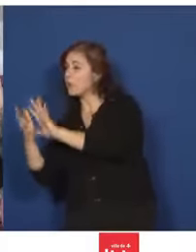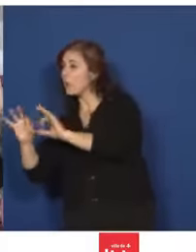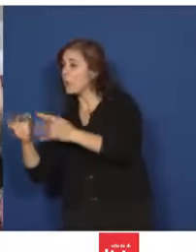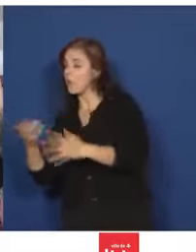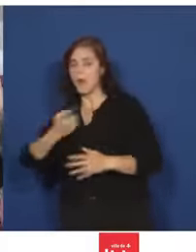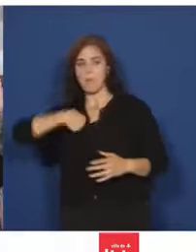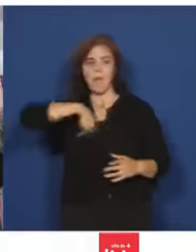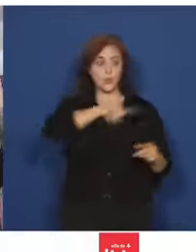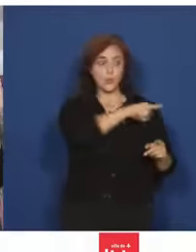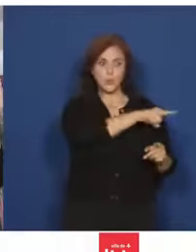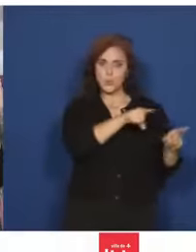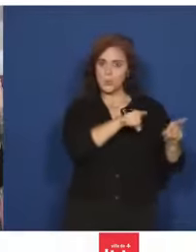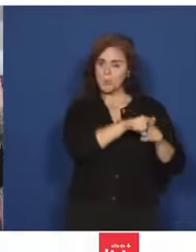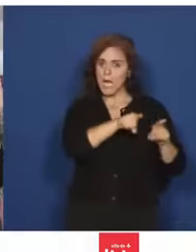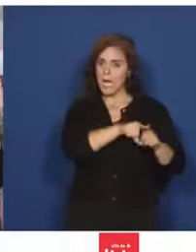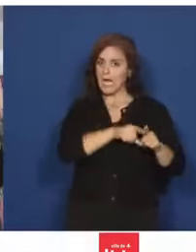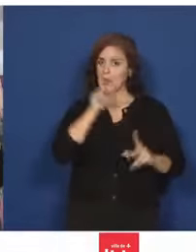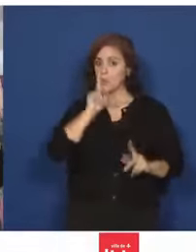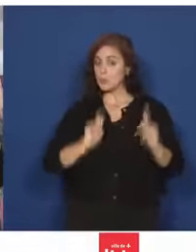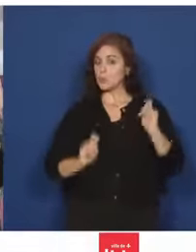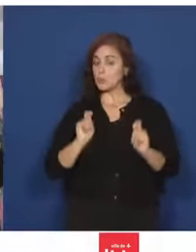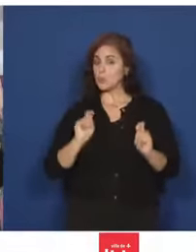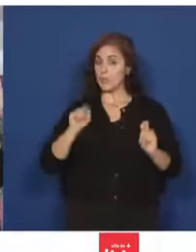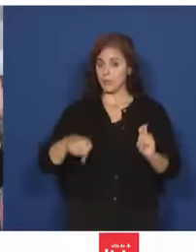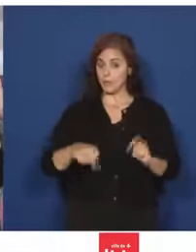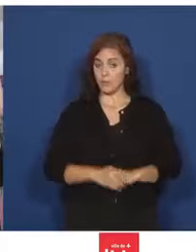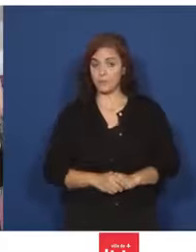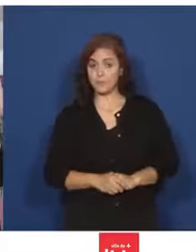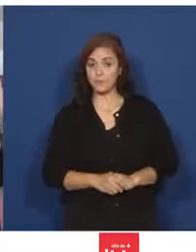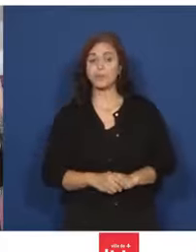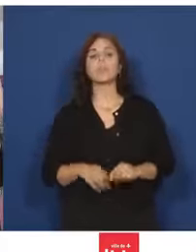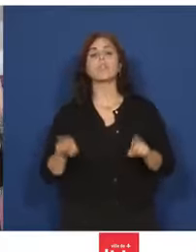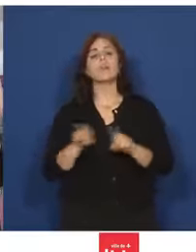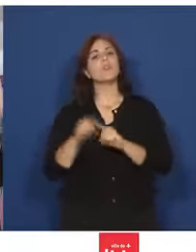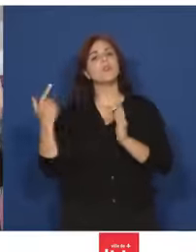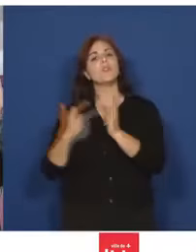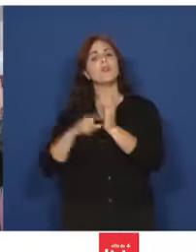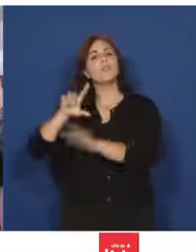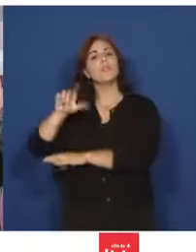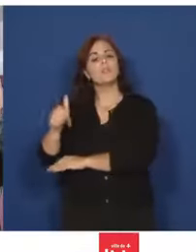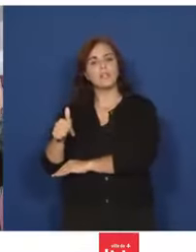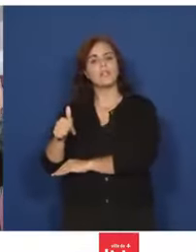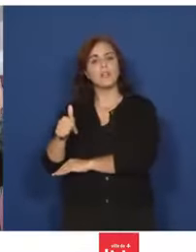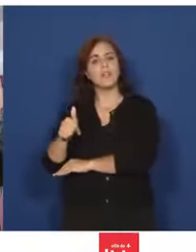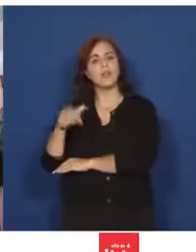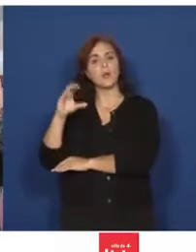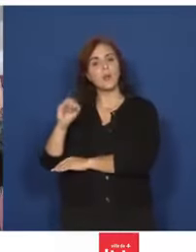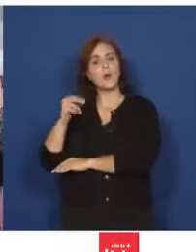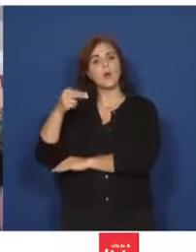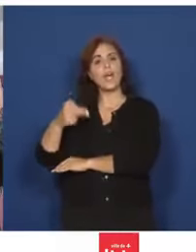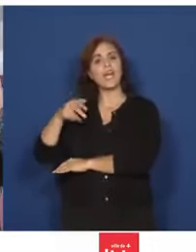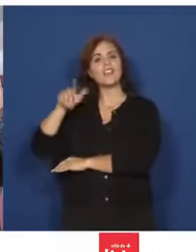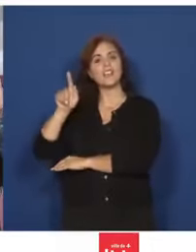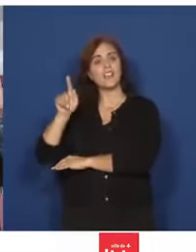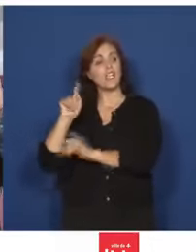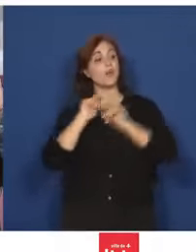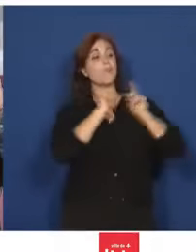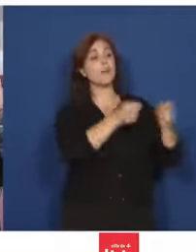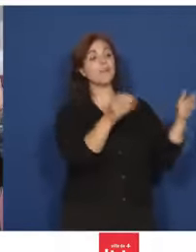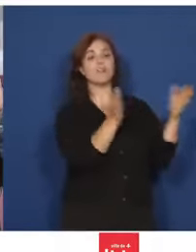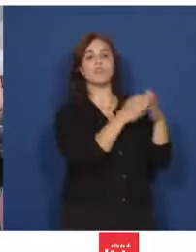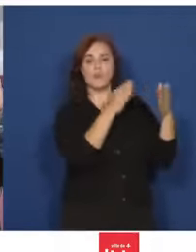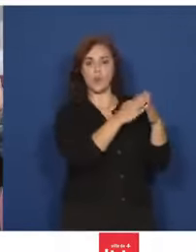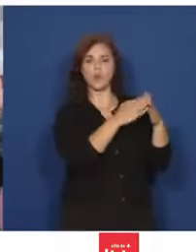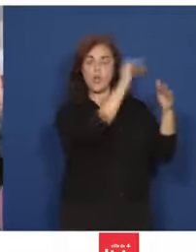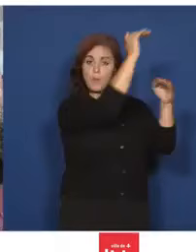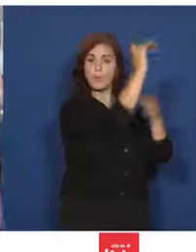grande crainte est qu'à la demande de classement aux monuments historiques déposée en 2021 par l'ONG Docomomo, succèdent démolitions